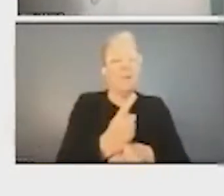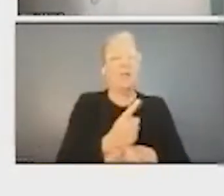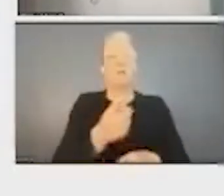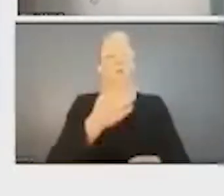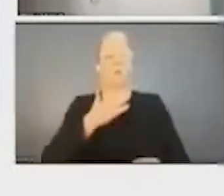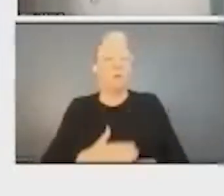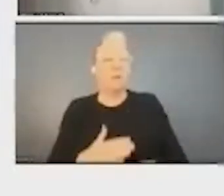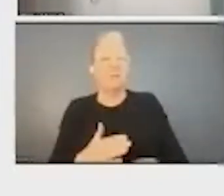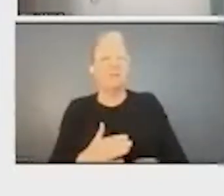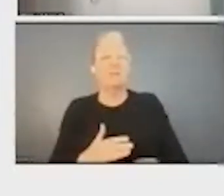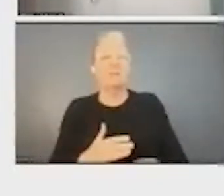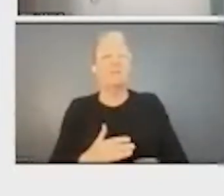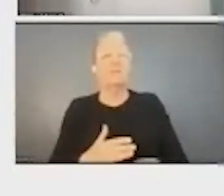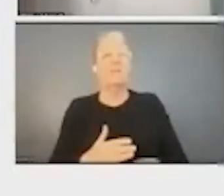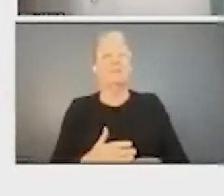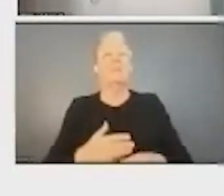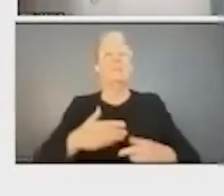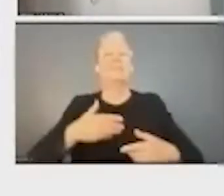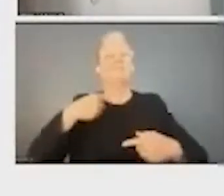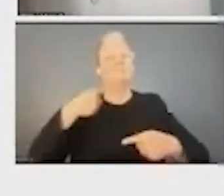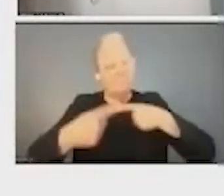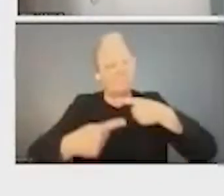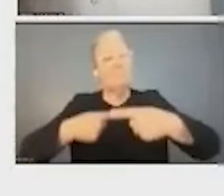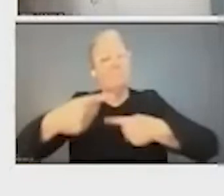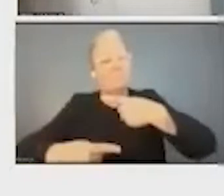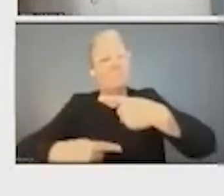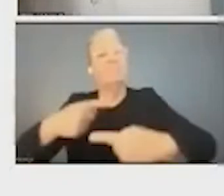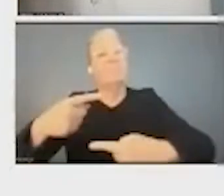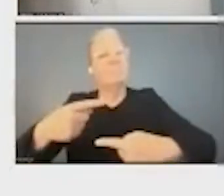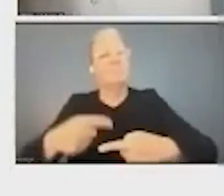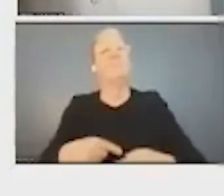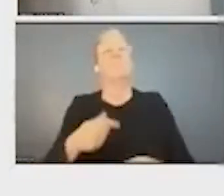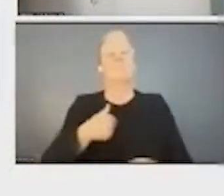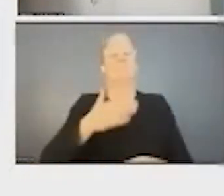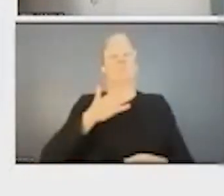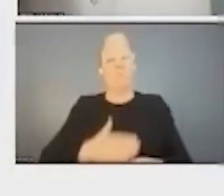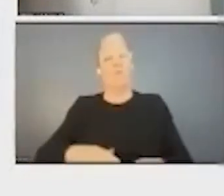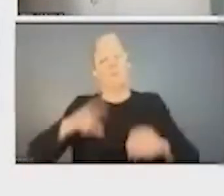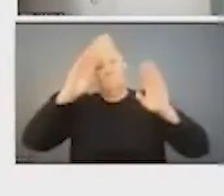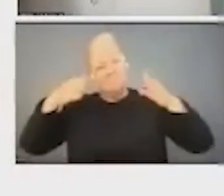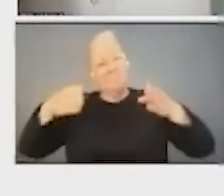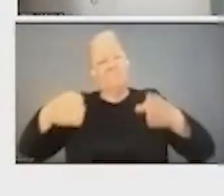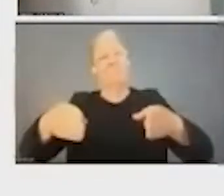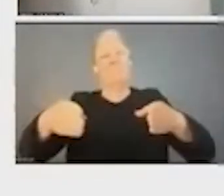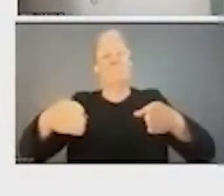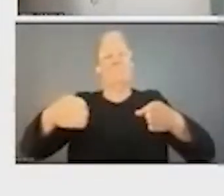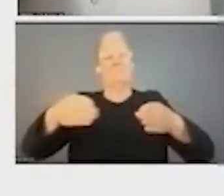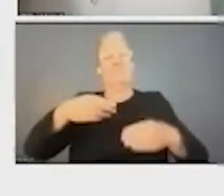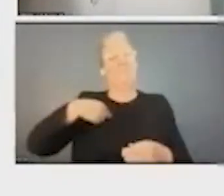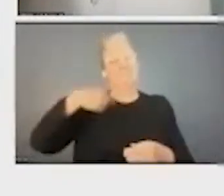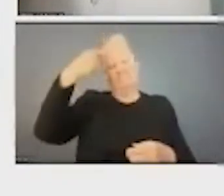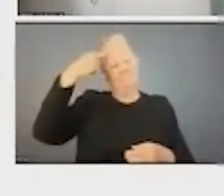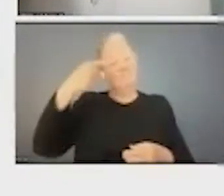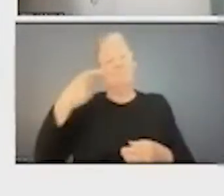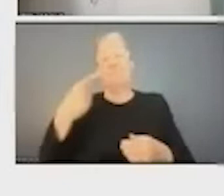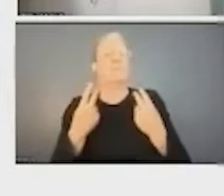حتى نكون واضحين في هذه الجوانب. التي نعمل عليها اليوم